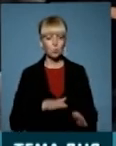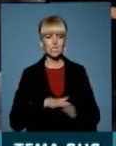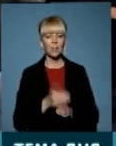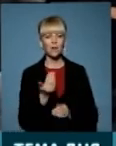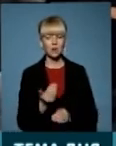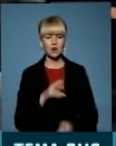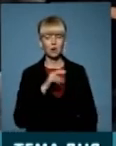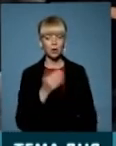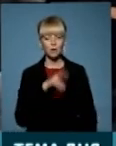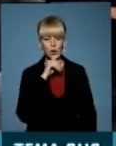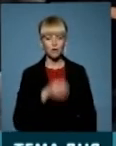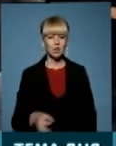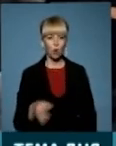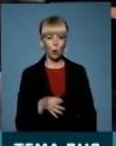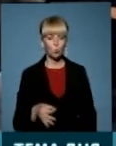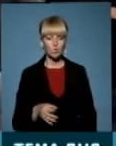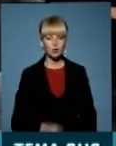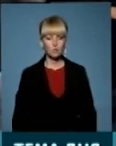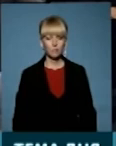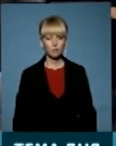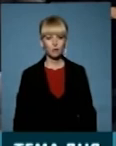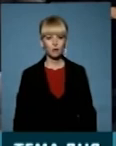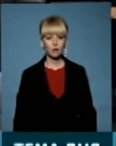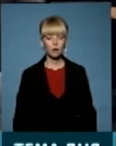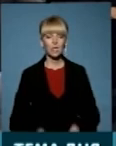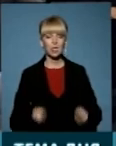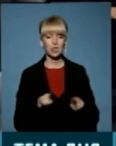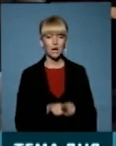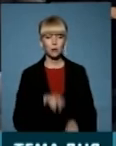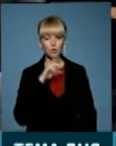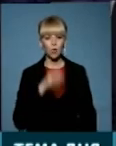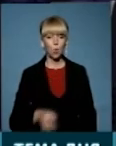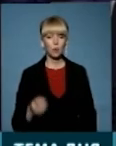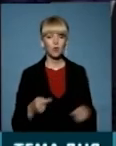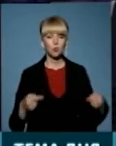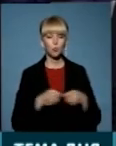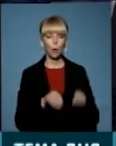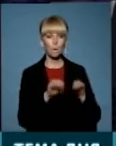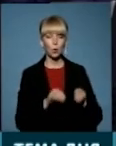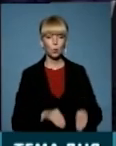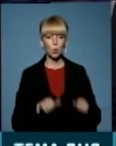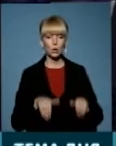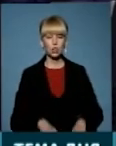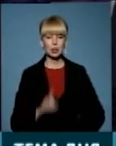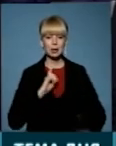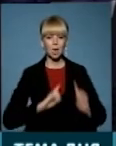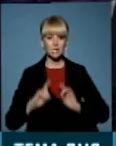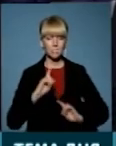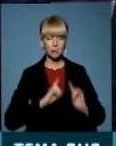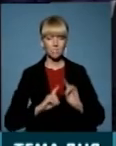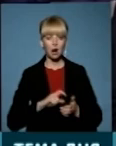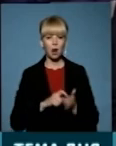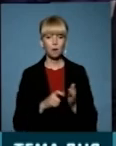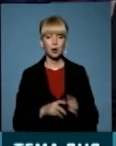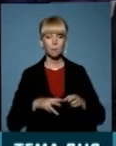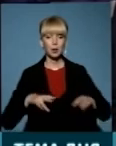ви в Чернівецькій області? Також в Чернівецькій області, відповідно до протокольного рішення засідання